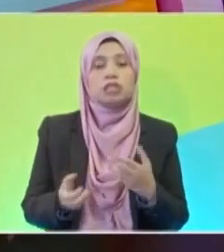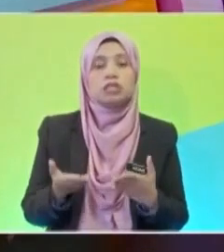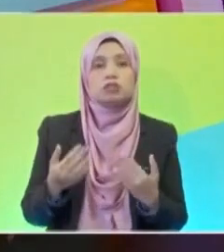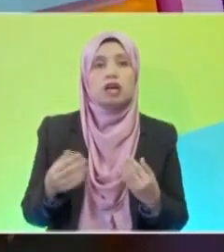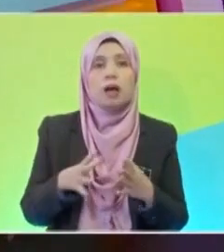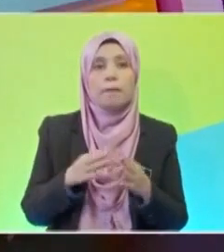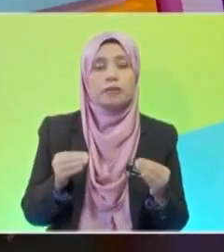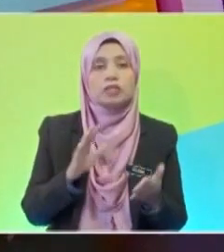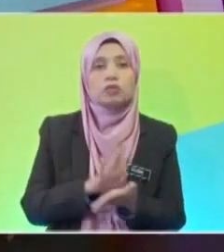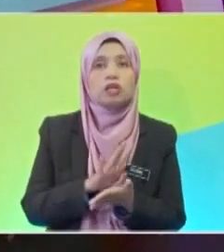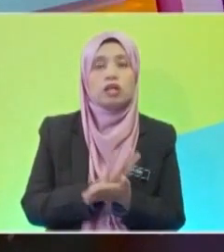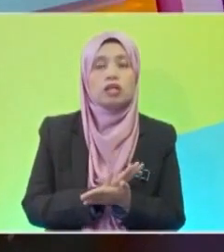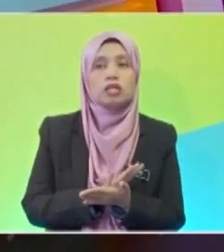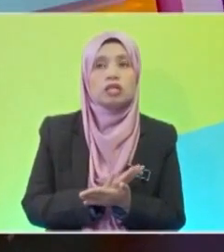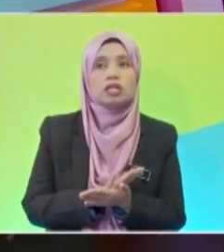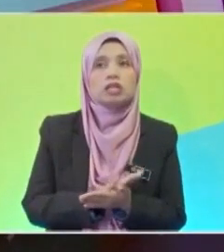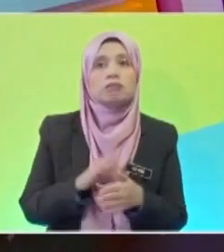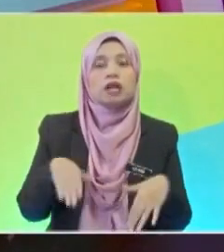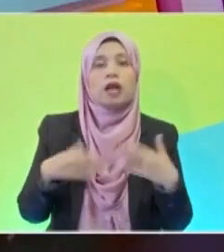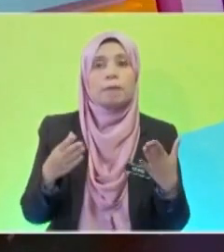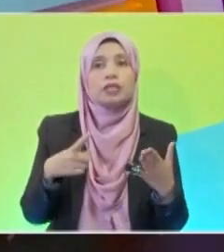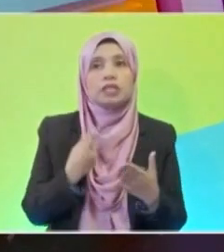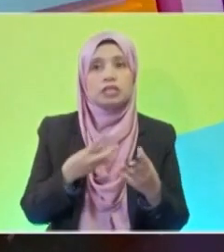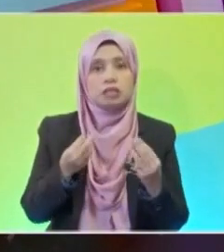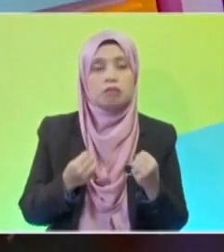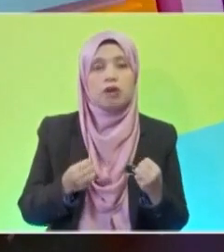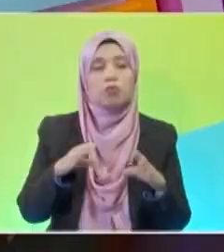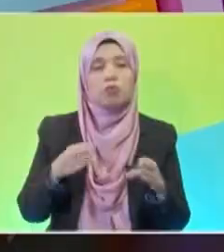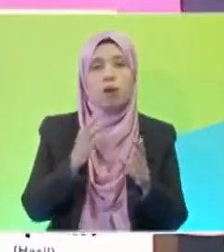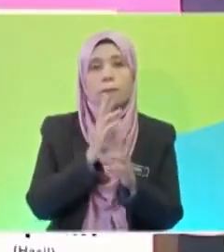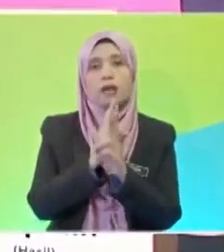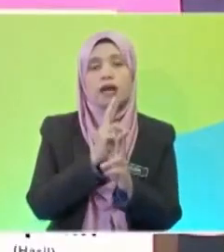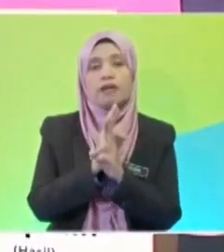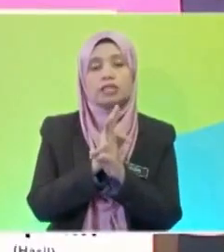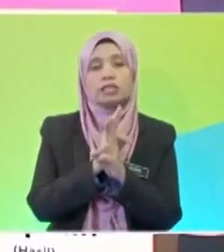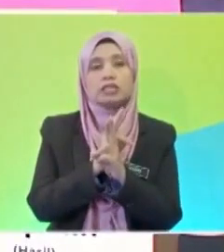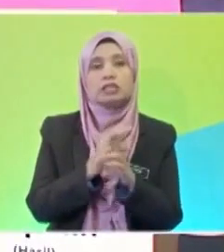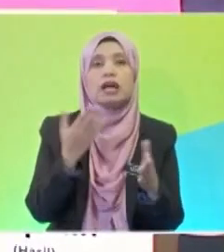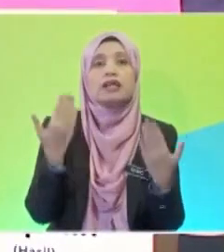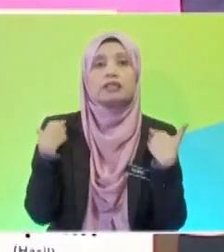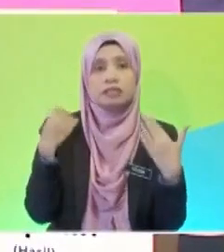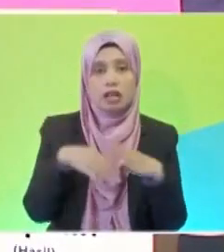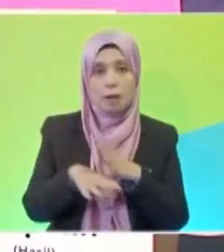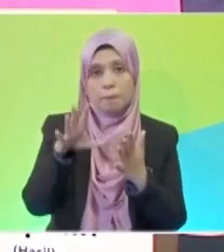sekolah. Okey. Jadi bagaimana kita nak buat pelarasan yuran lapuk ini sekiranya ada dalam maklumat tambahan?